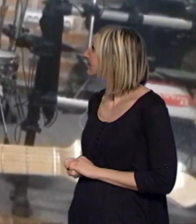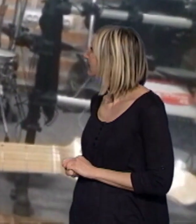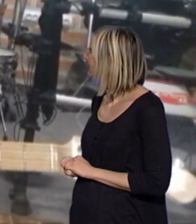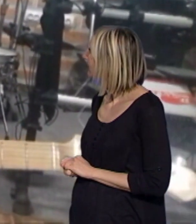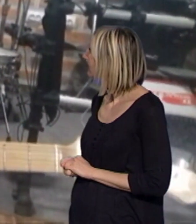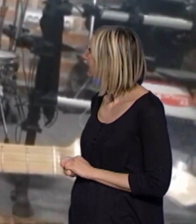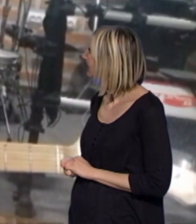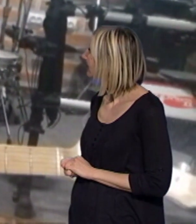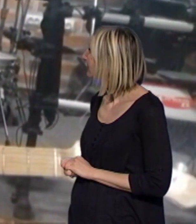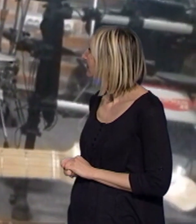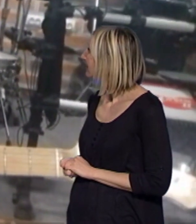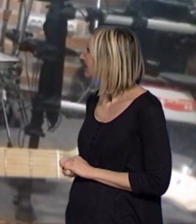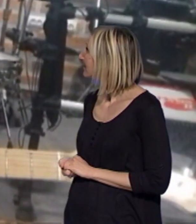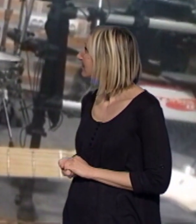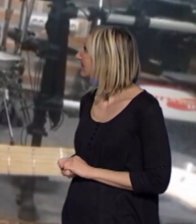D,